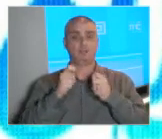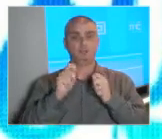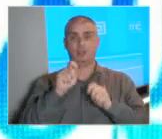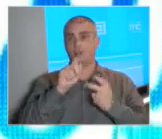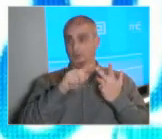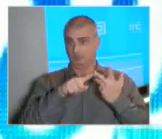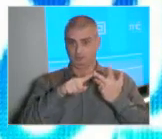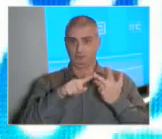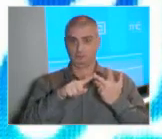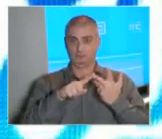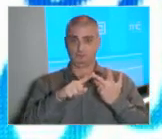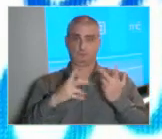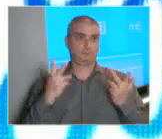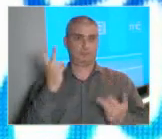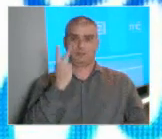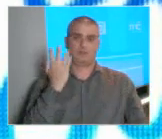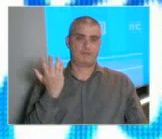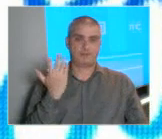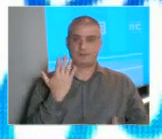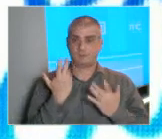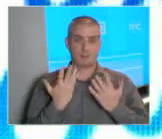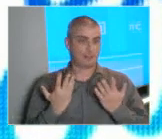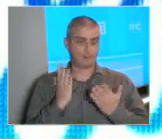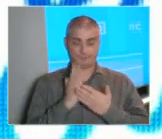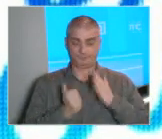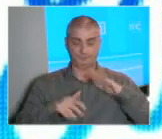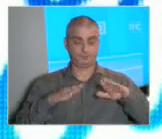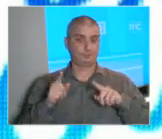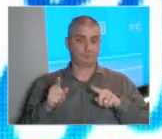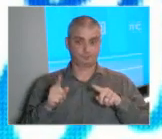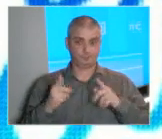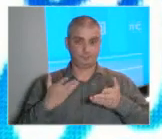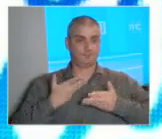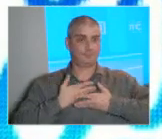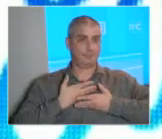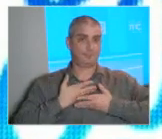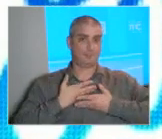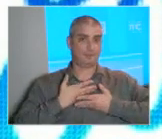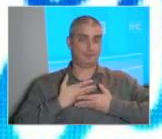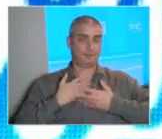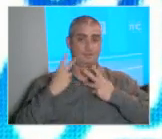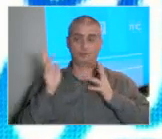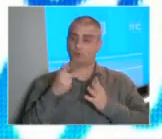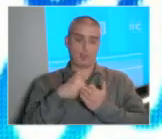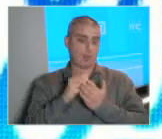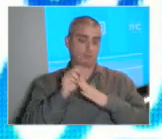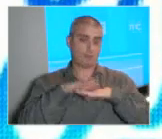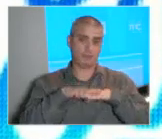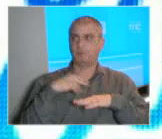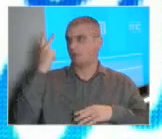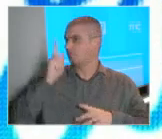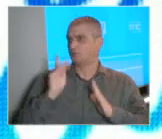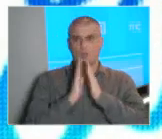לכנסת? כמובן שמרגע שראש הממשלה קיבל את עקרון הנבצרות, הבנתי